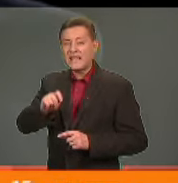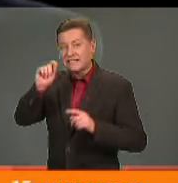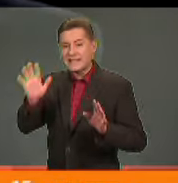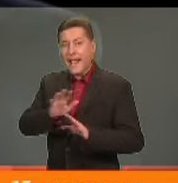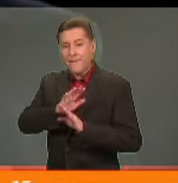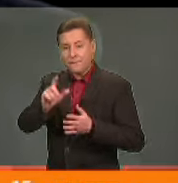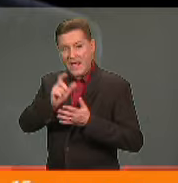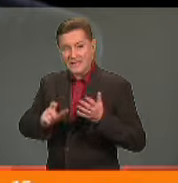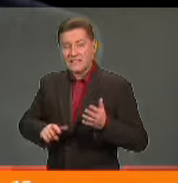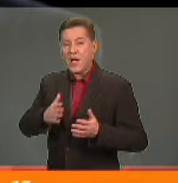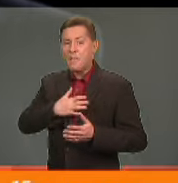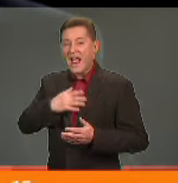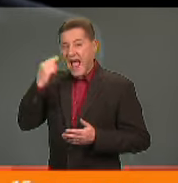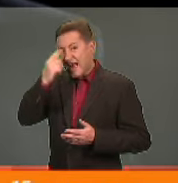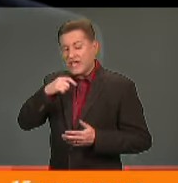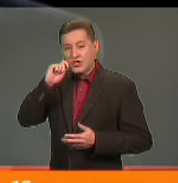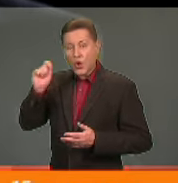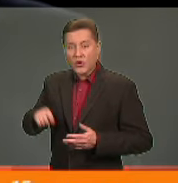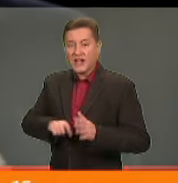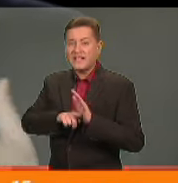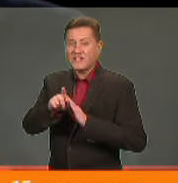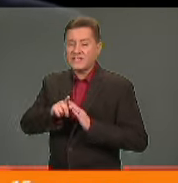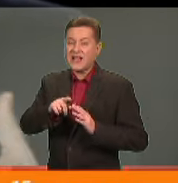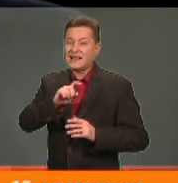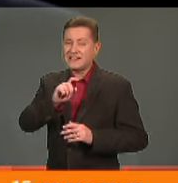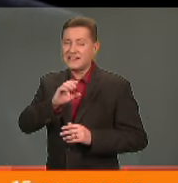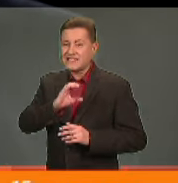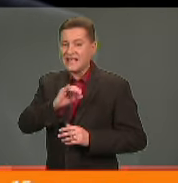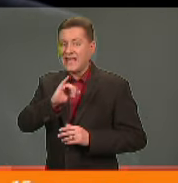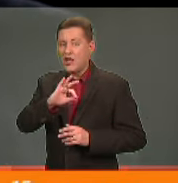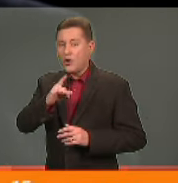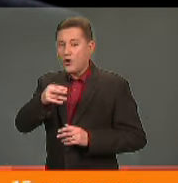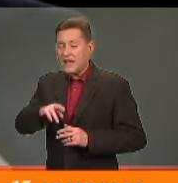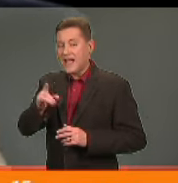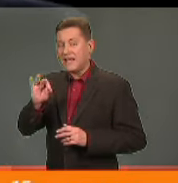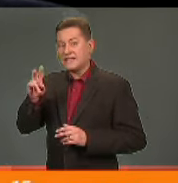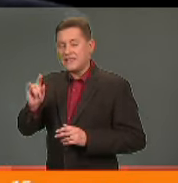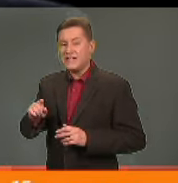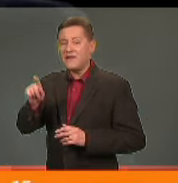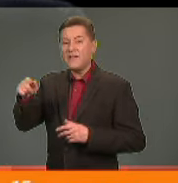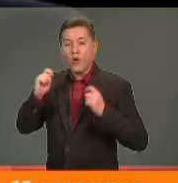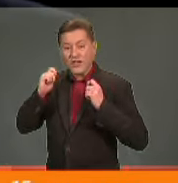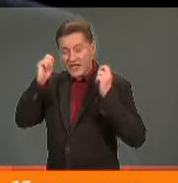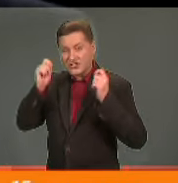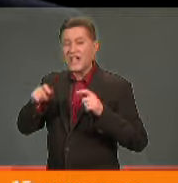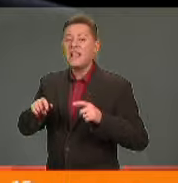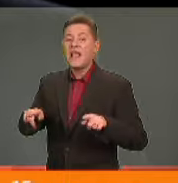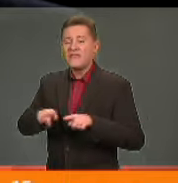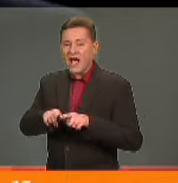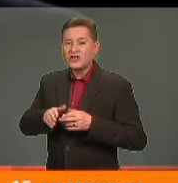что моя личная Украина тоже началась с Игоря и Кристины, и в его день рождения мы также катались на теплоходике